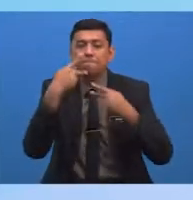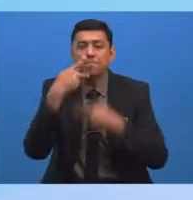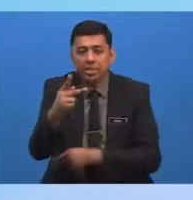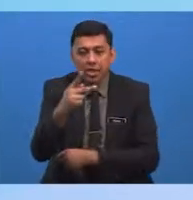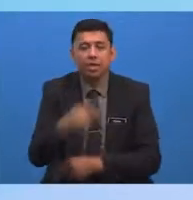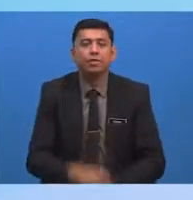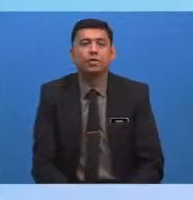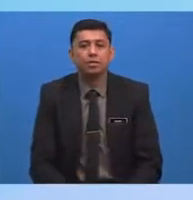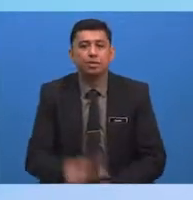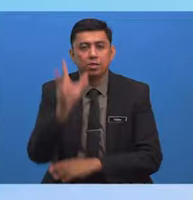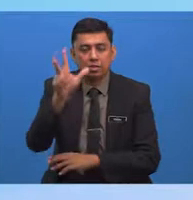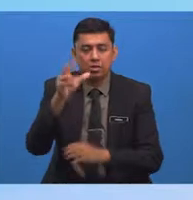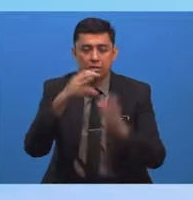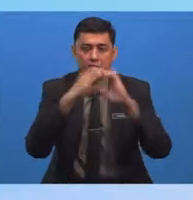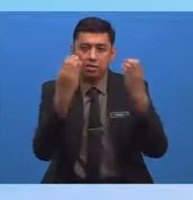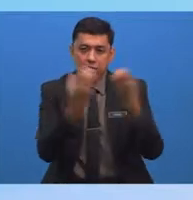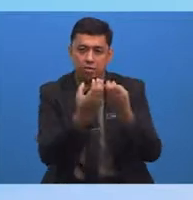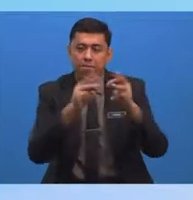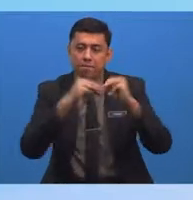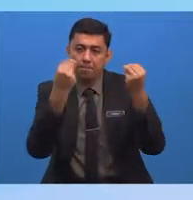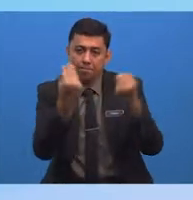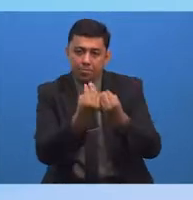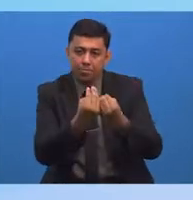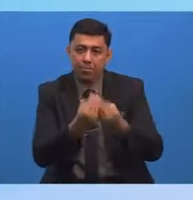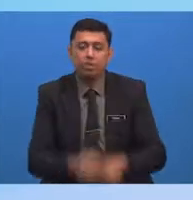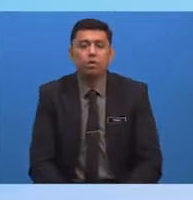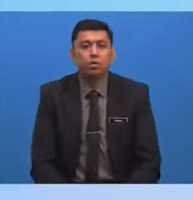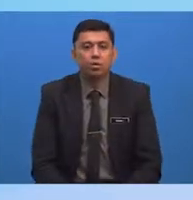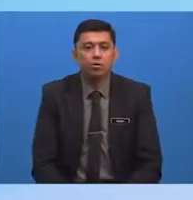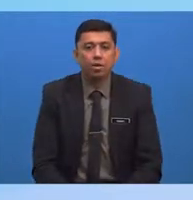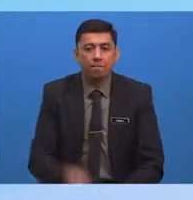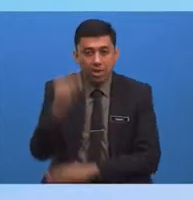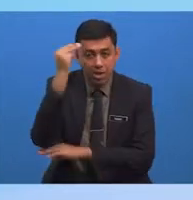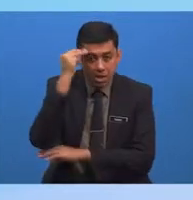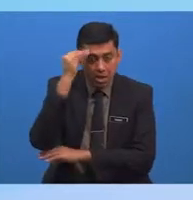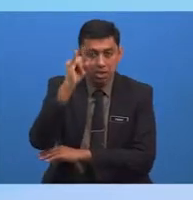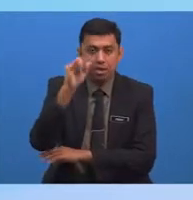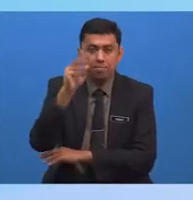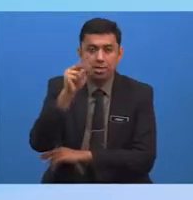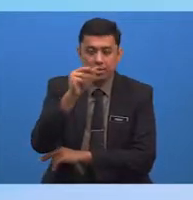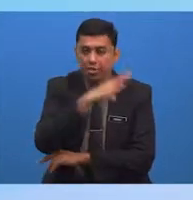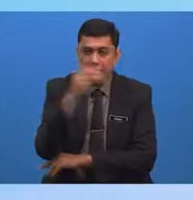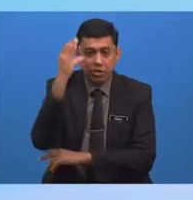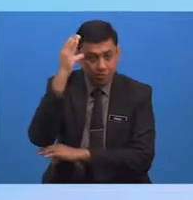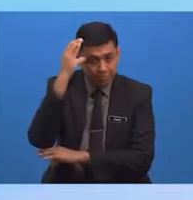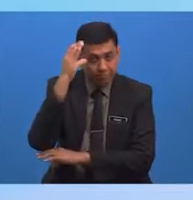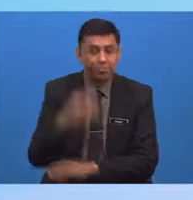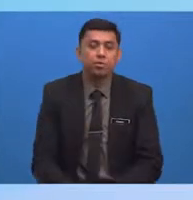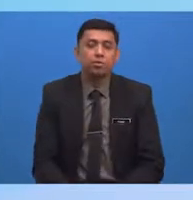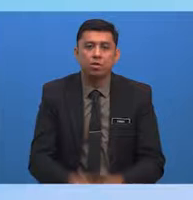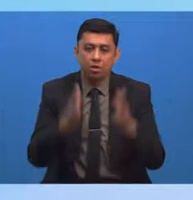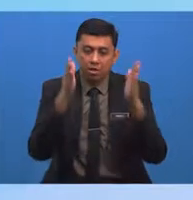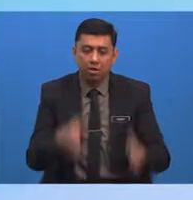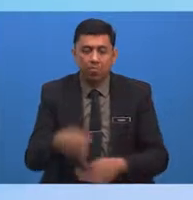perintah. Tiga kategori masyarakat dikelompokkan iaitu Melayu, Iban dan Cina.